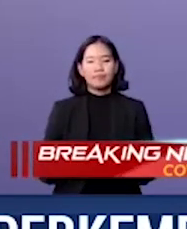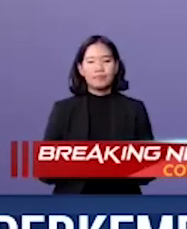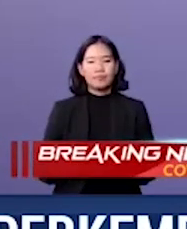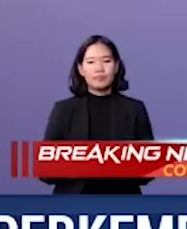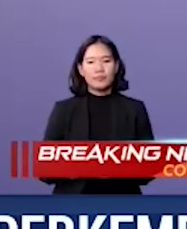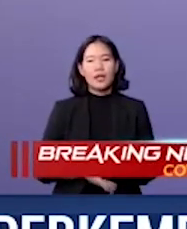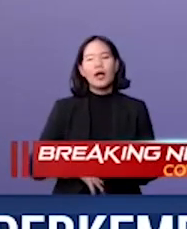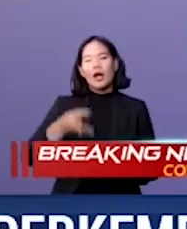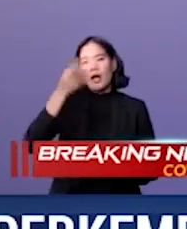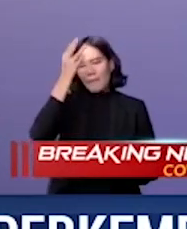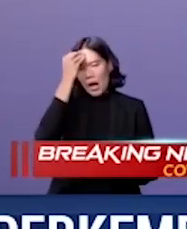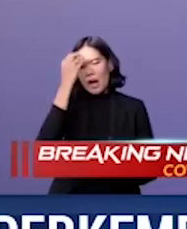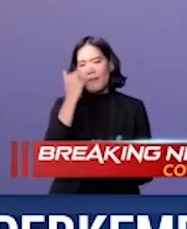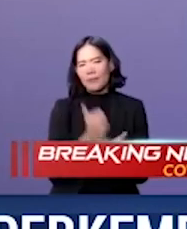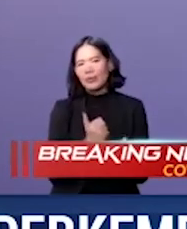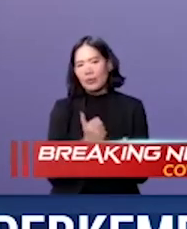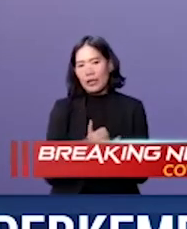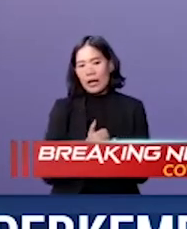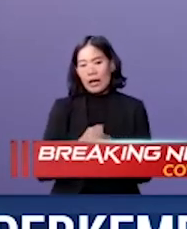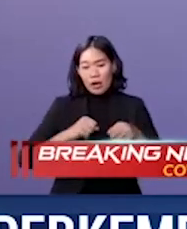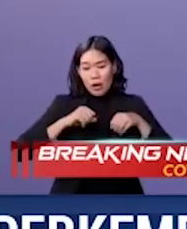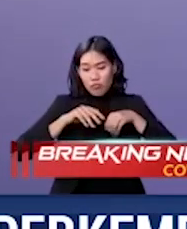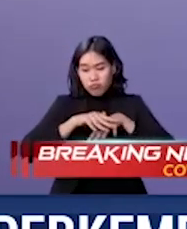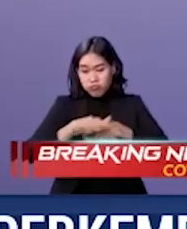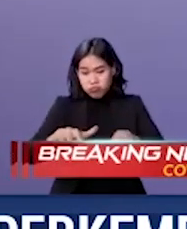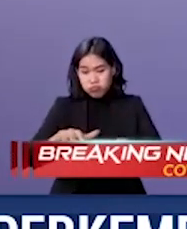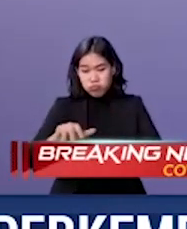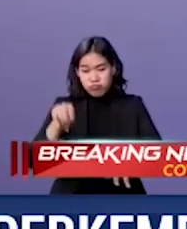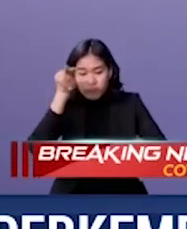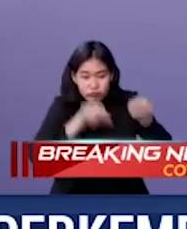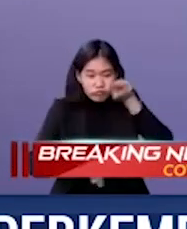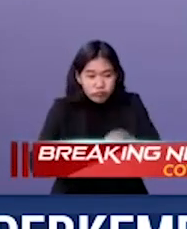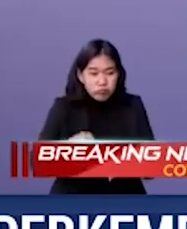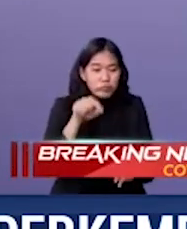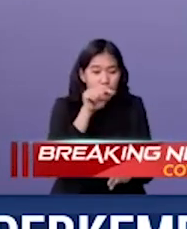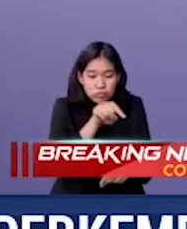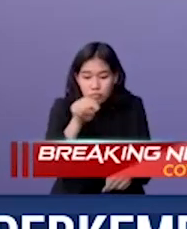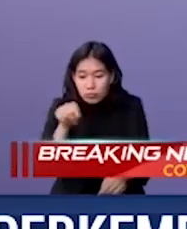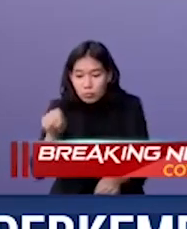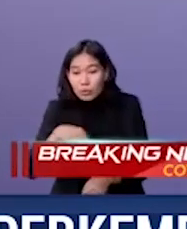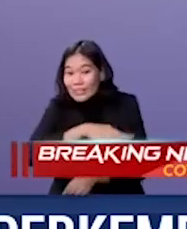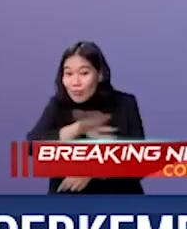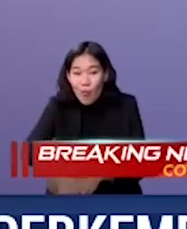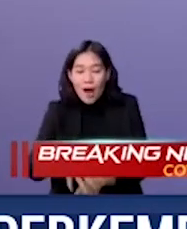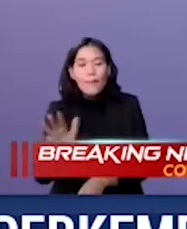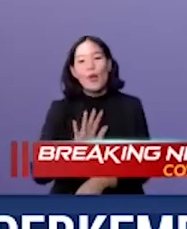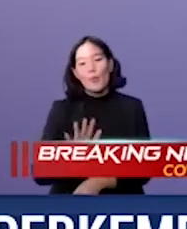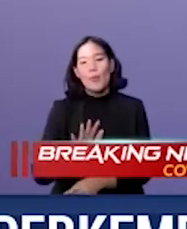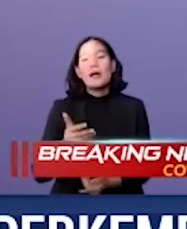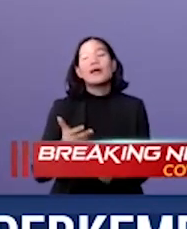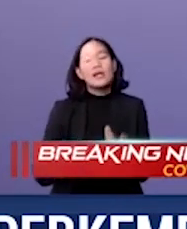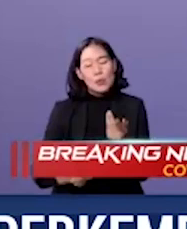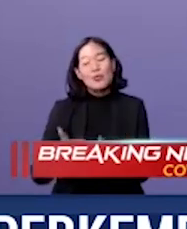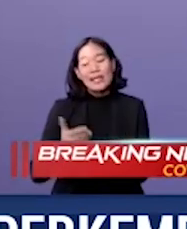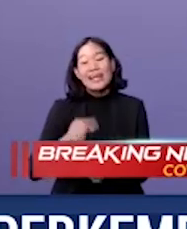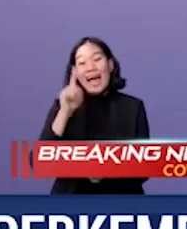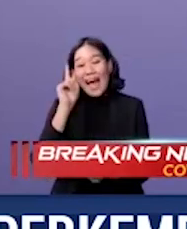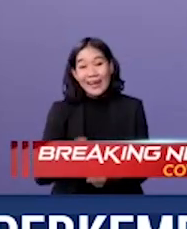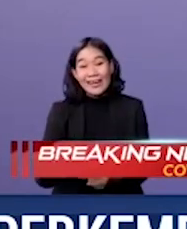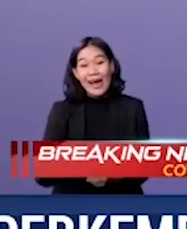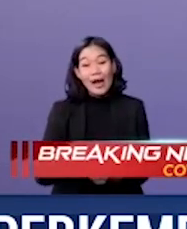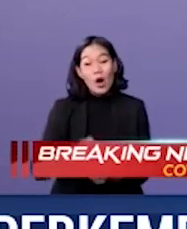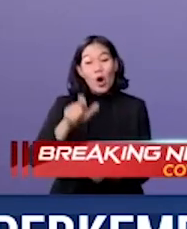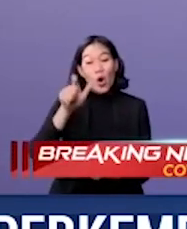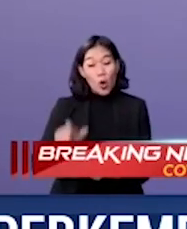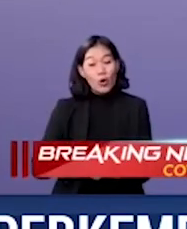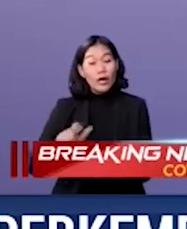menyadari sepenuhnya bahwa belum seluruhnya bisa kita temukan kemungkinan masih ada yang kasus